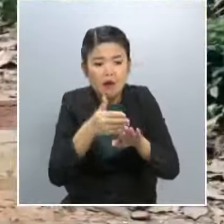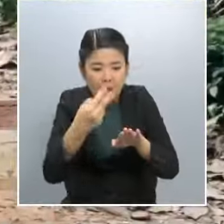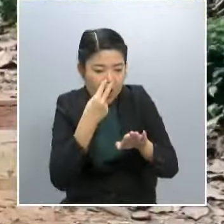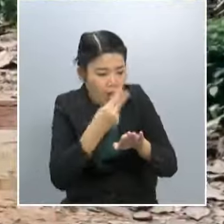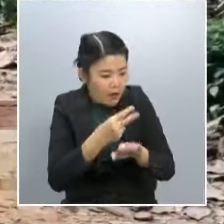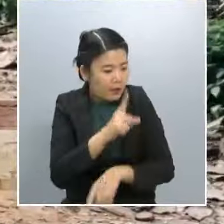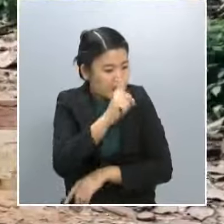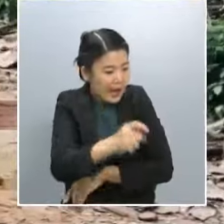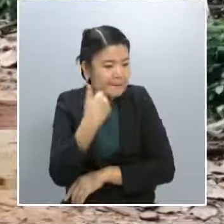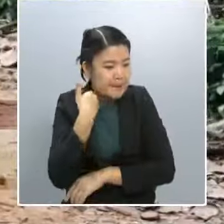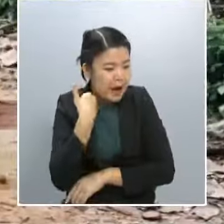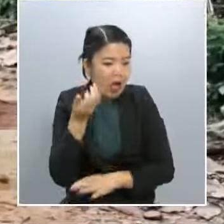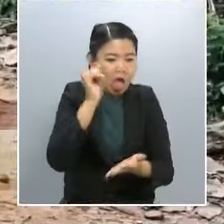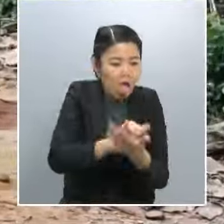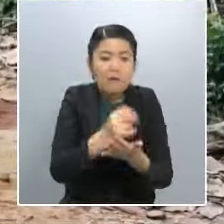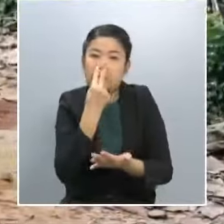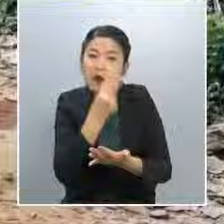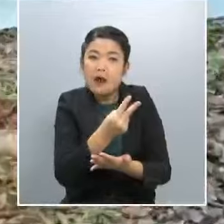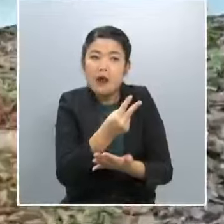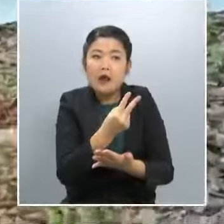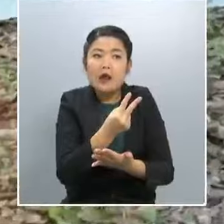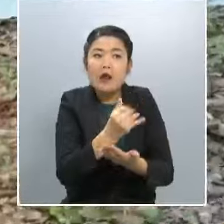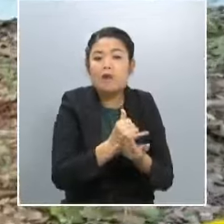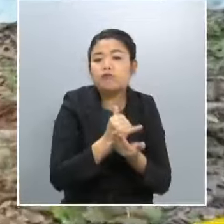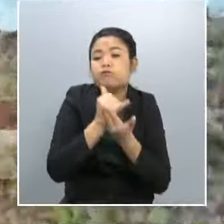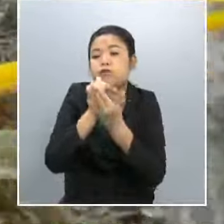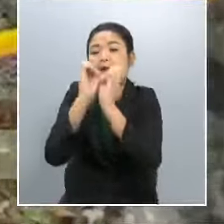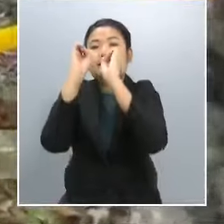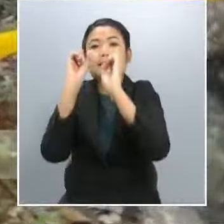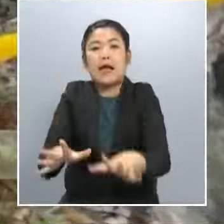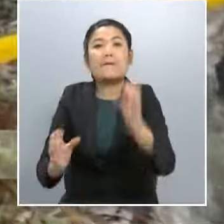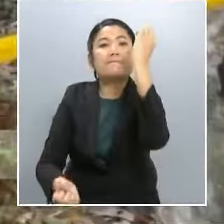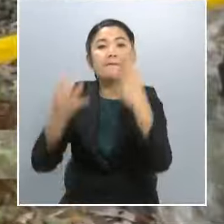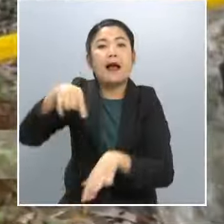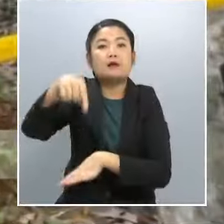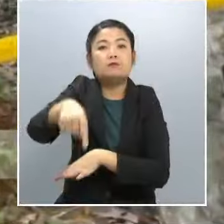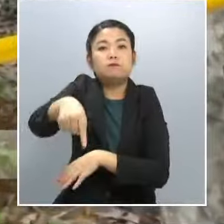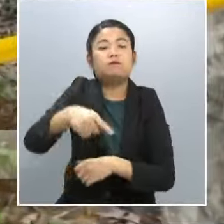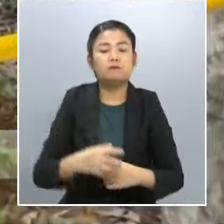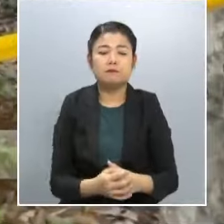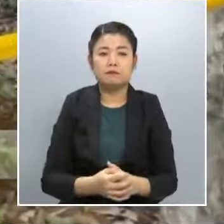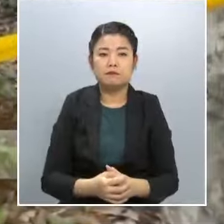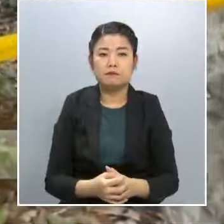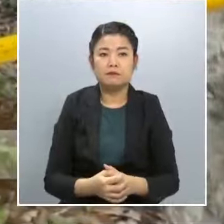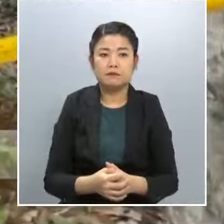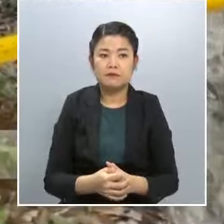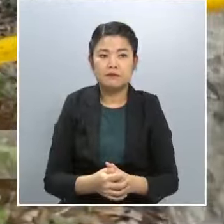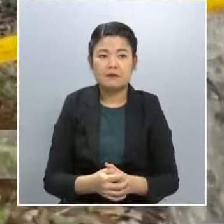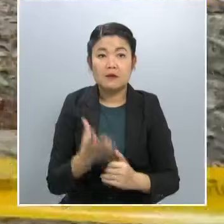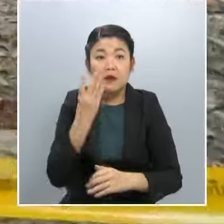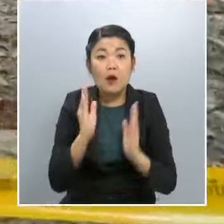ติกลายเป็นว่าเอาร่างไปทิ้งในป่าละเมาะที่ว่านี้ขณะที่อีก16